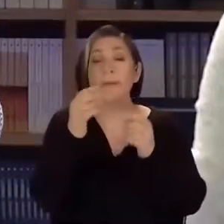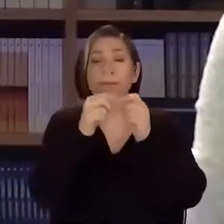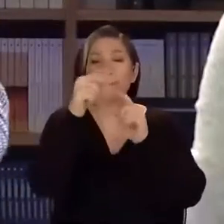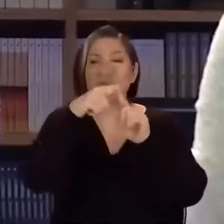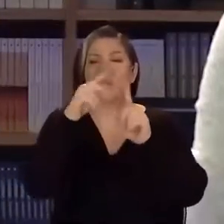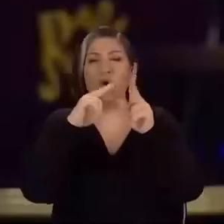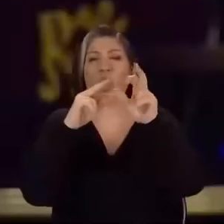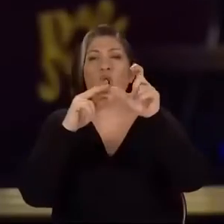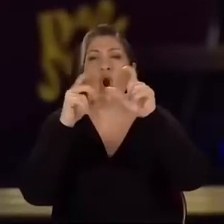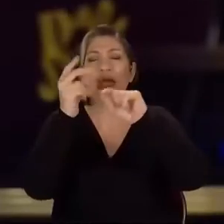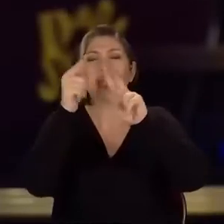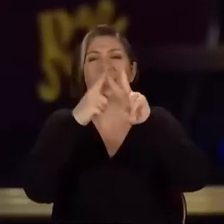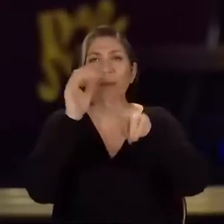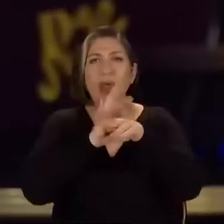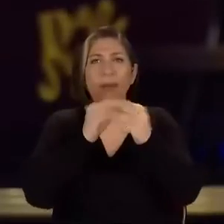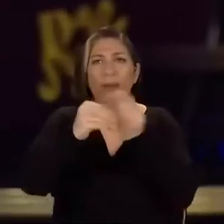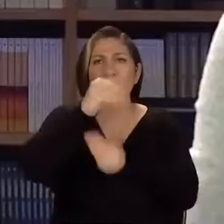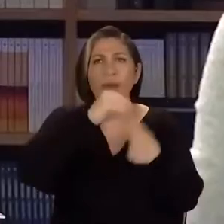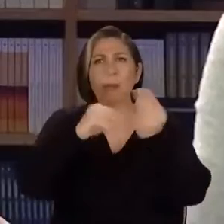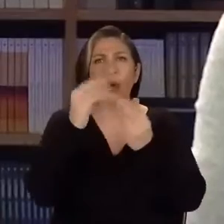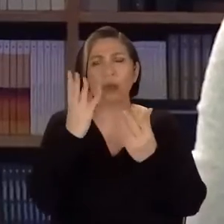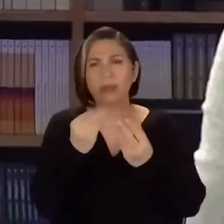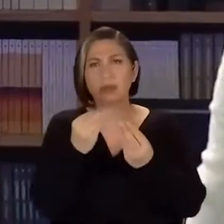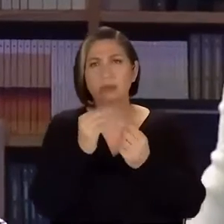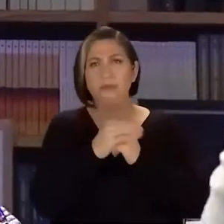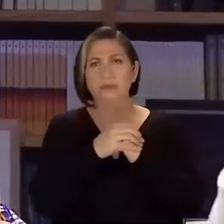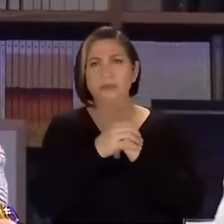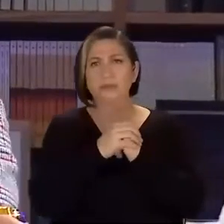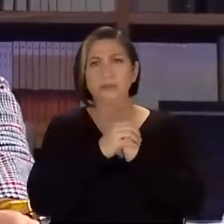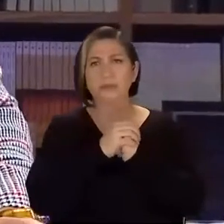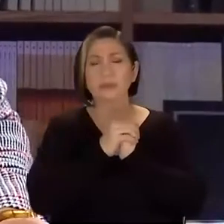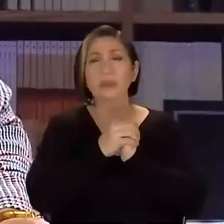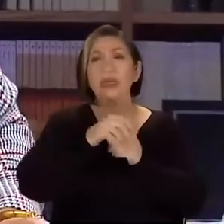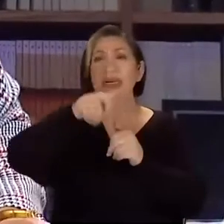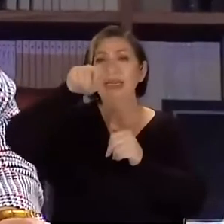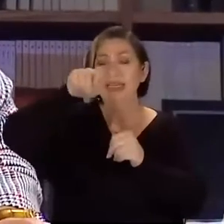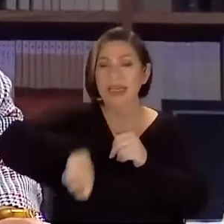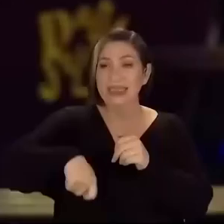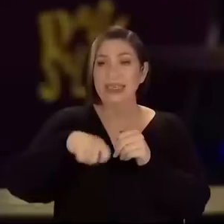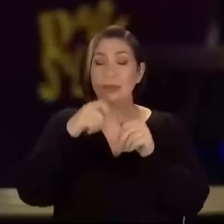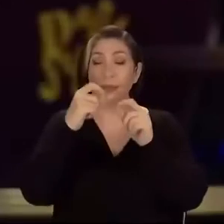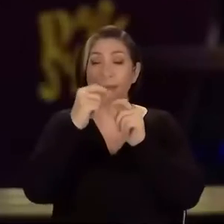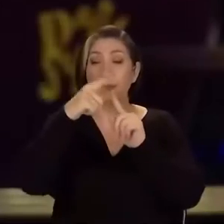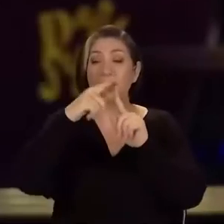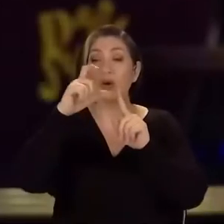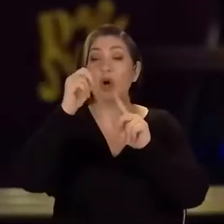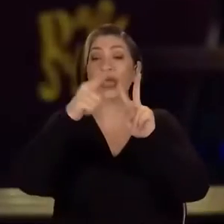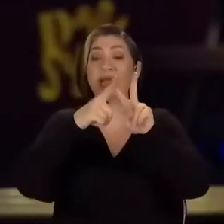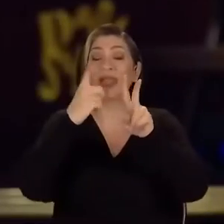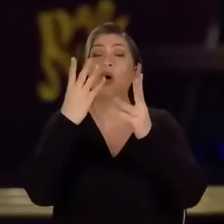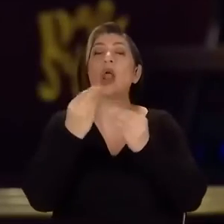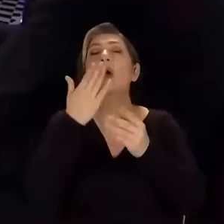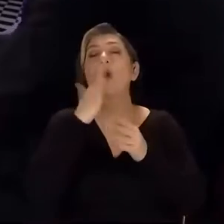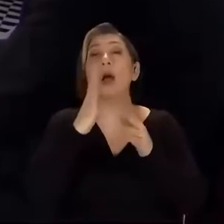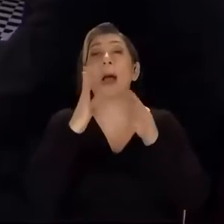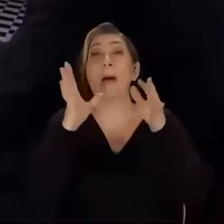Bitcoin sanki hop hop hop, hani değil mi? Bitcoin hayatın, kredi kartı var mı? Yani kredi kartı doğrudan Bitcoin olarak yok. Çeşitli sistemlerle